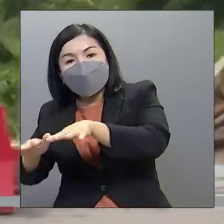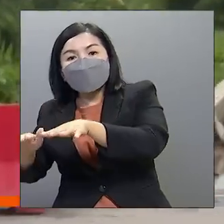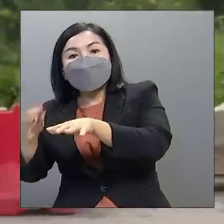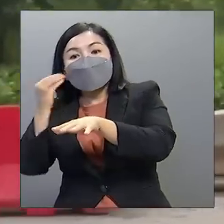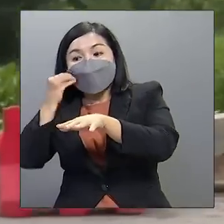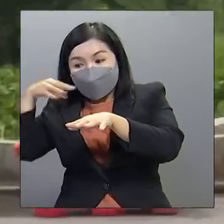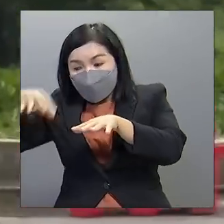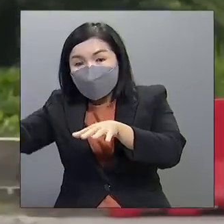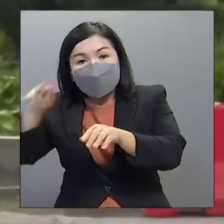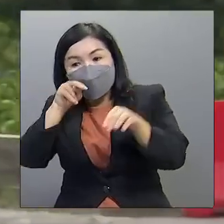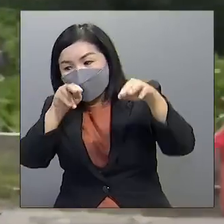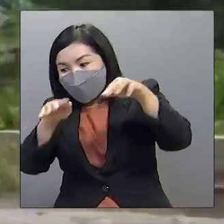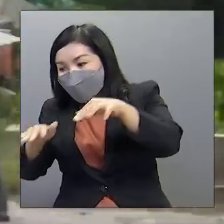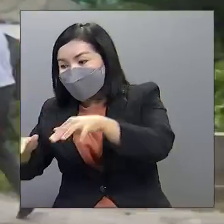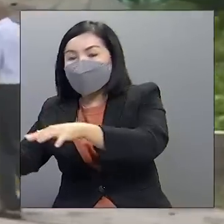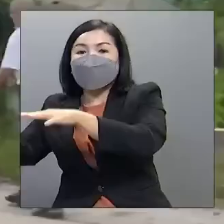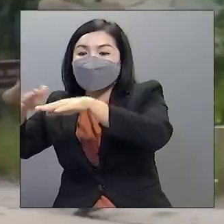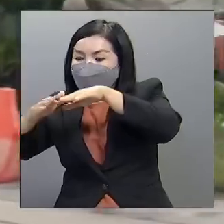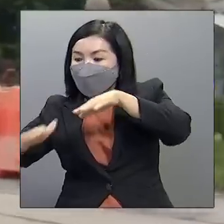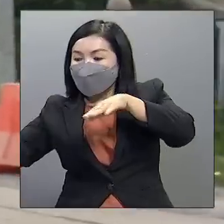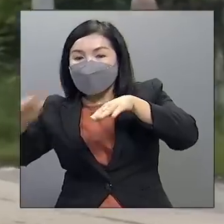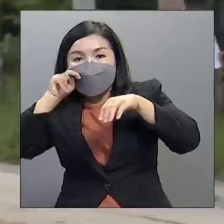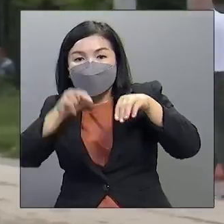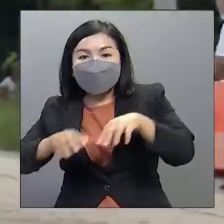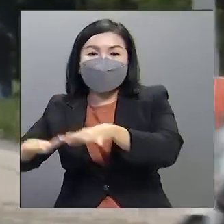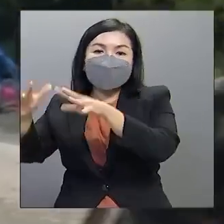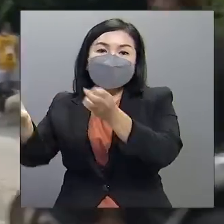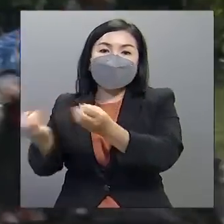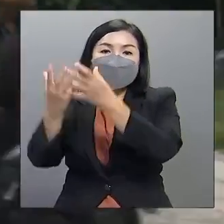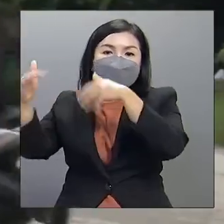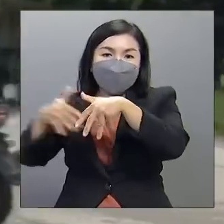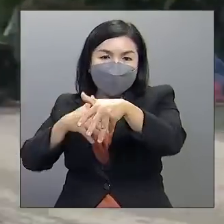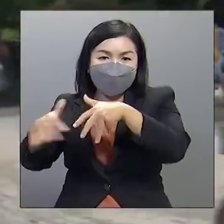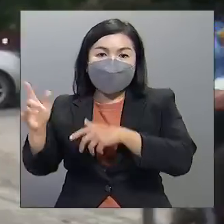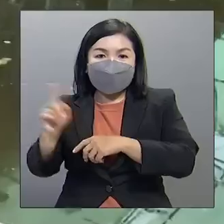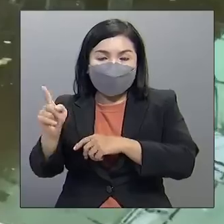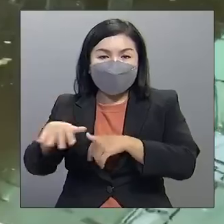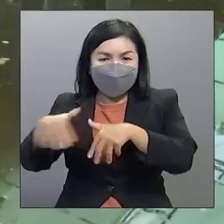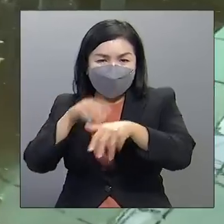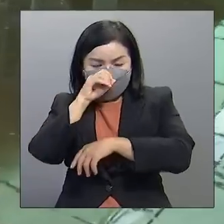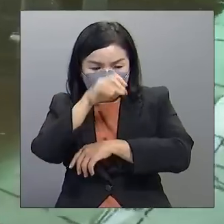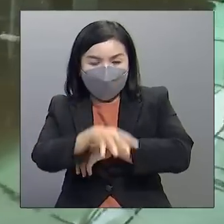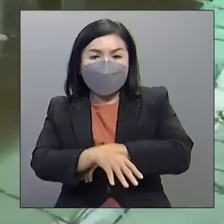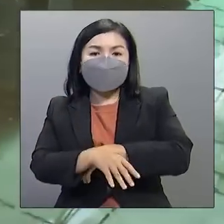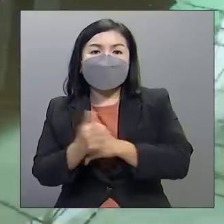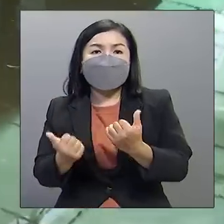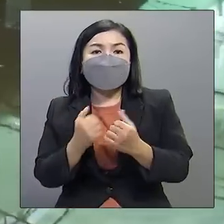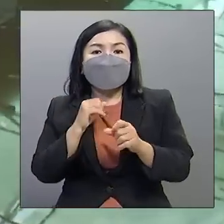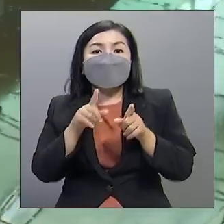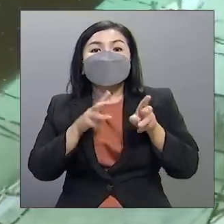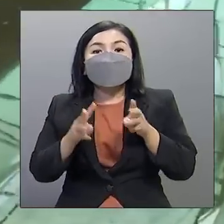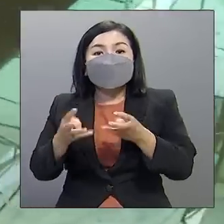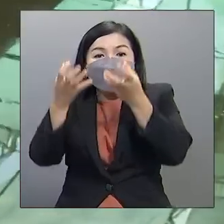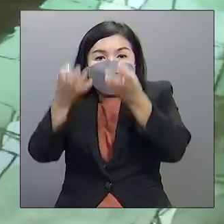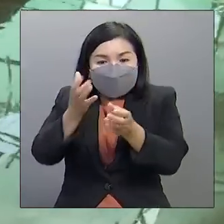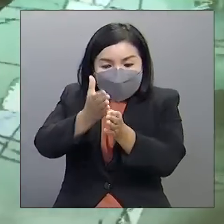านเรือนประชาชนที่อยู่ต่ำกว่าคลองนะคะอย่างบ้านเรือนโซนนี้ค่ะผู้อยู่อาศัยก็บอกเล่านะคะว่าการไม่มีเขื่อนกั้นคลอง